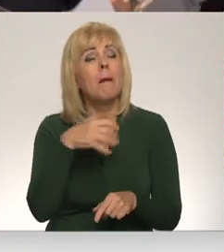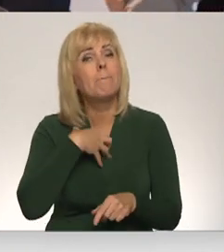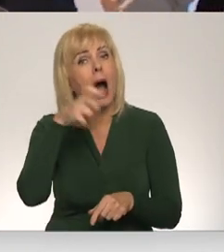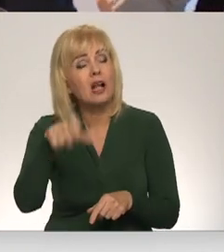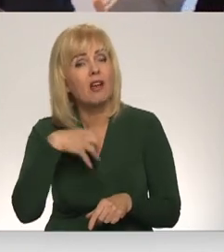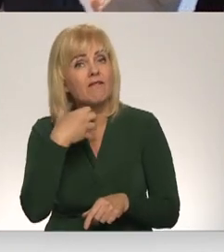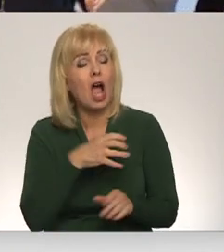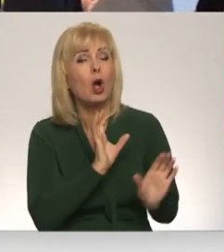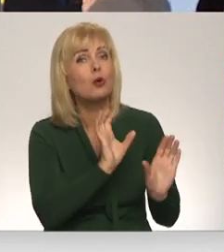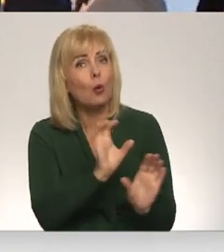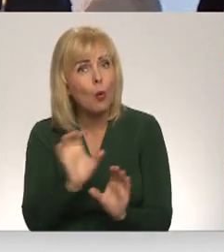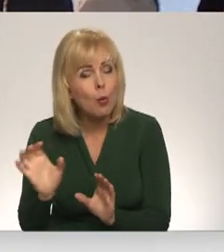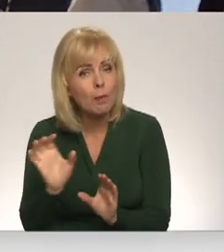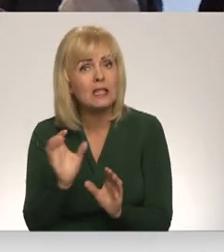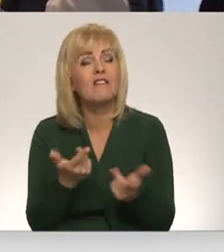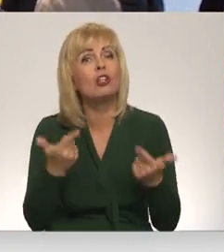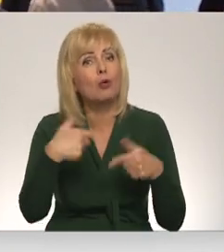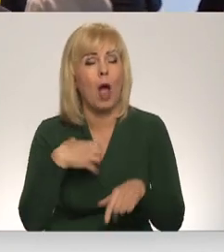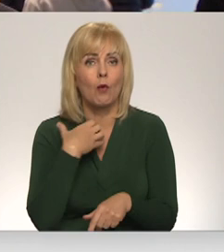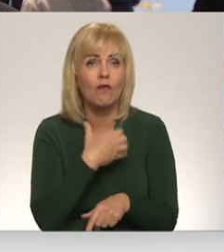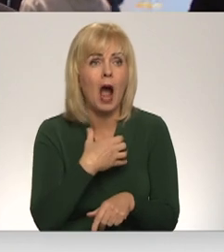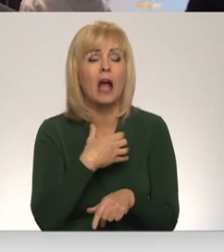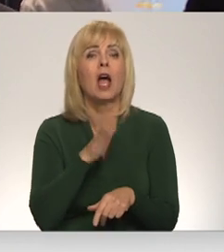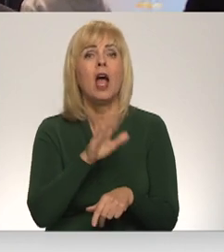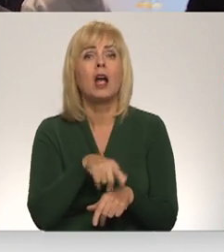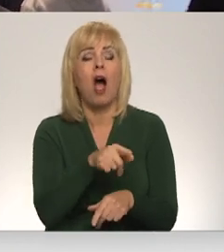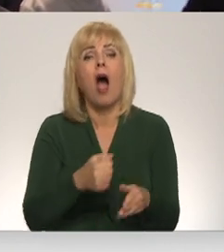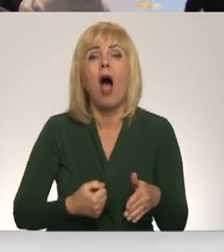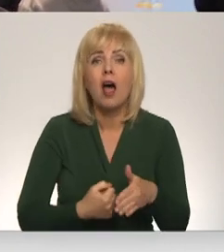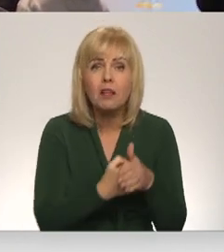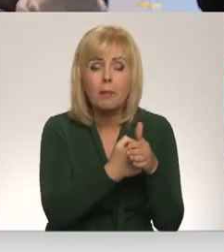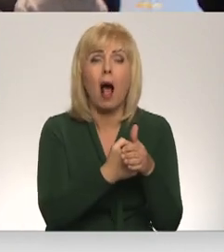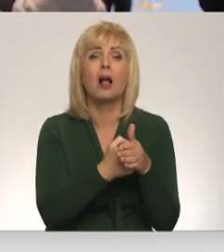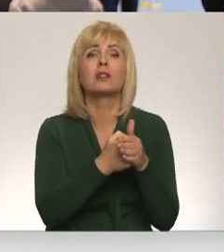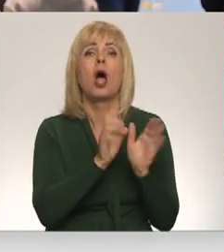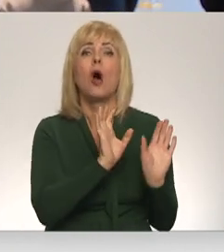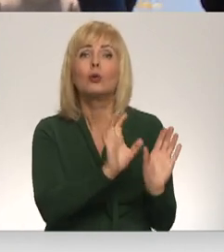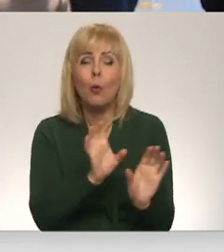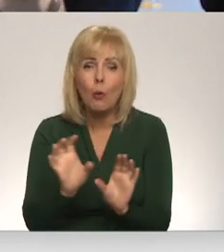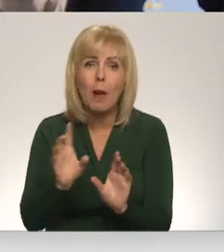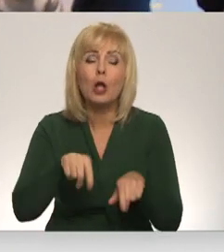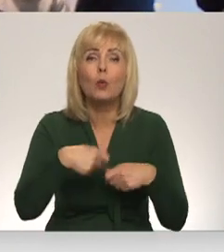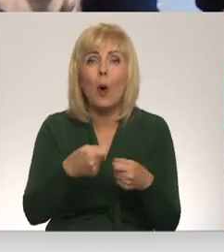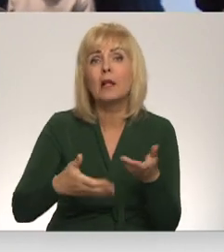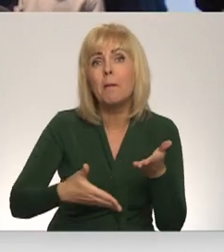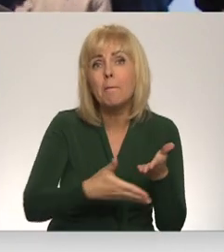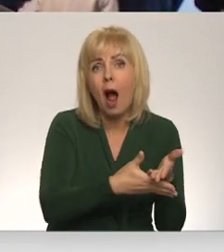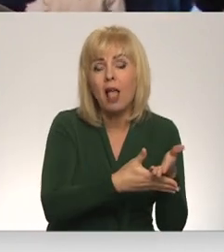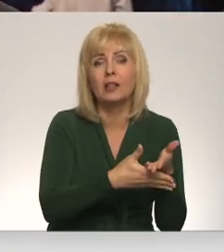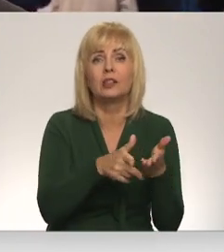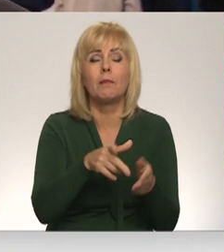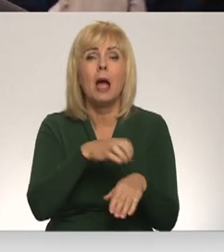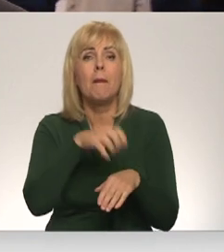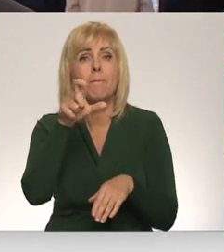lai viņš sajust nepārtrauktas rūpes, par viņu atbalsts, par viņu rūpējas un viņam sniedz palīdzību tanī brīdī, kad